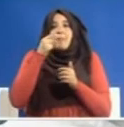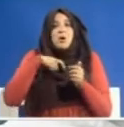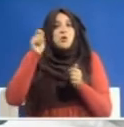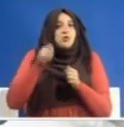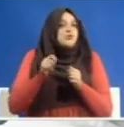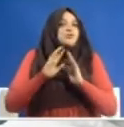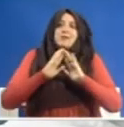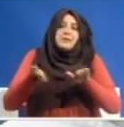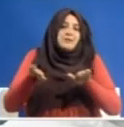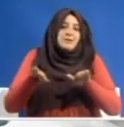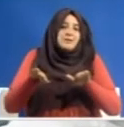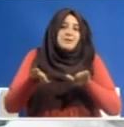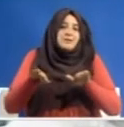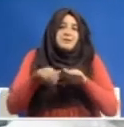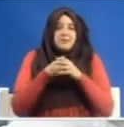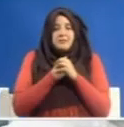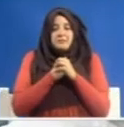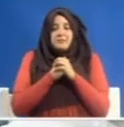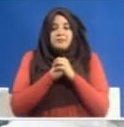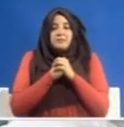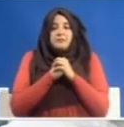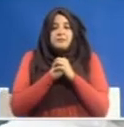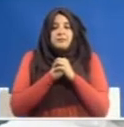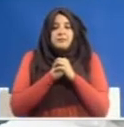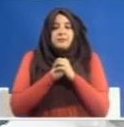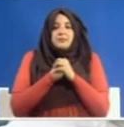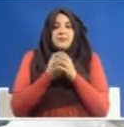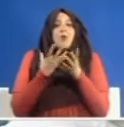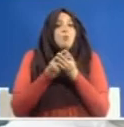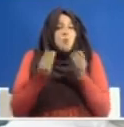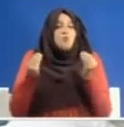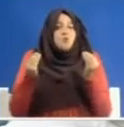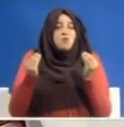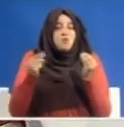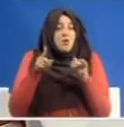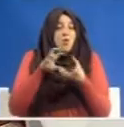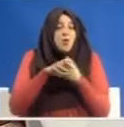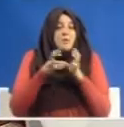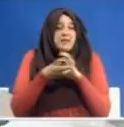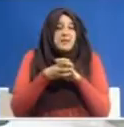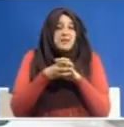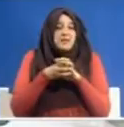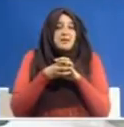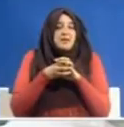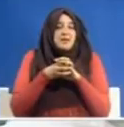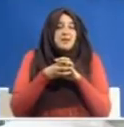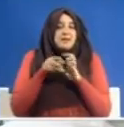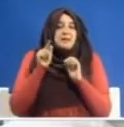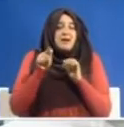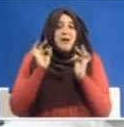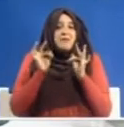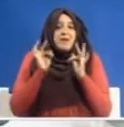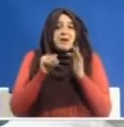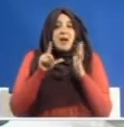من ناحية الشرعية طلاق بائن بيون صغرى. بزاف أحكام سادة الأفاضل أنا عملت هكذا قصدا، أعطينا الأحكام